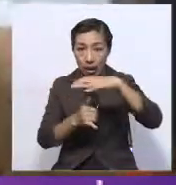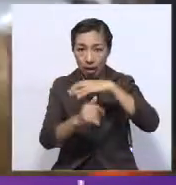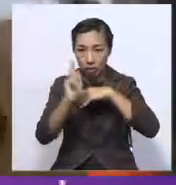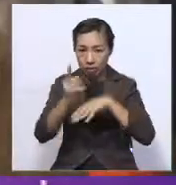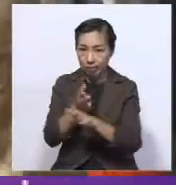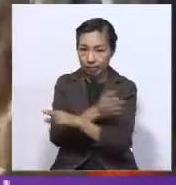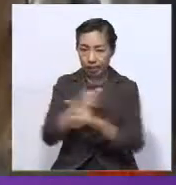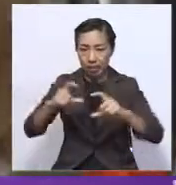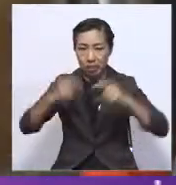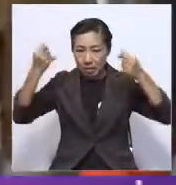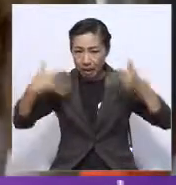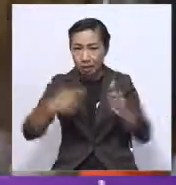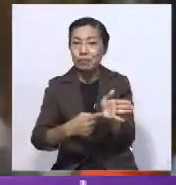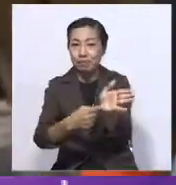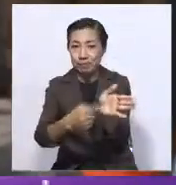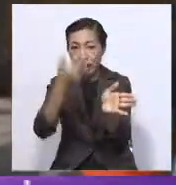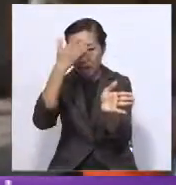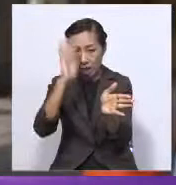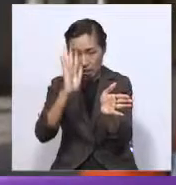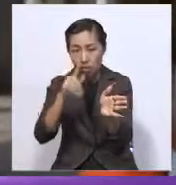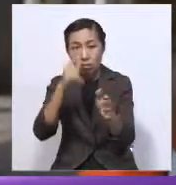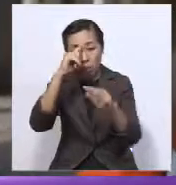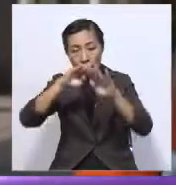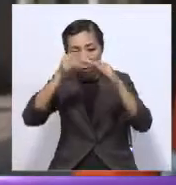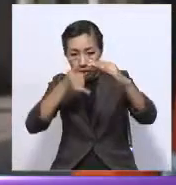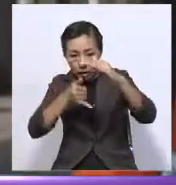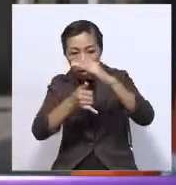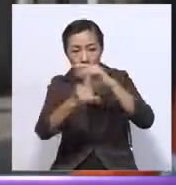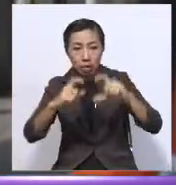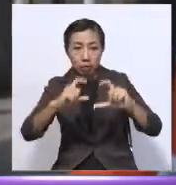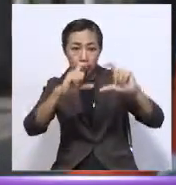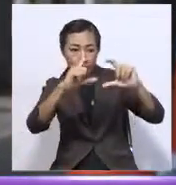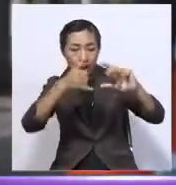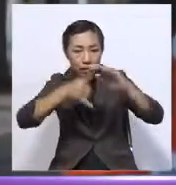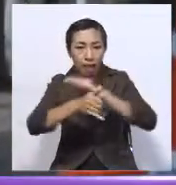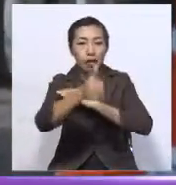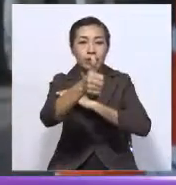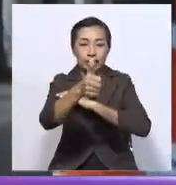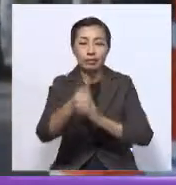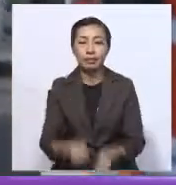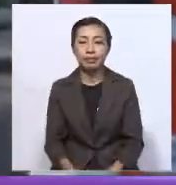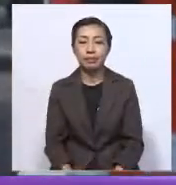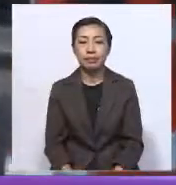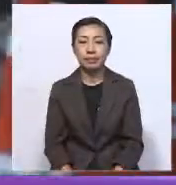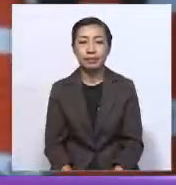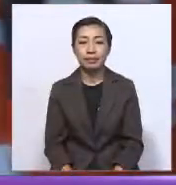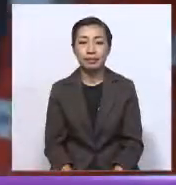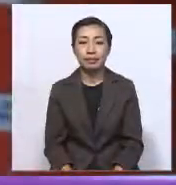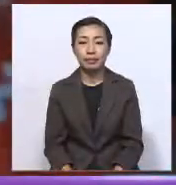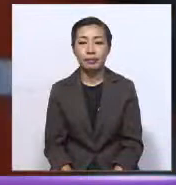ชาชนค่ะเพื่อที่จะผ่านจุดคัดกรองเข้าไปภายในนะคะก่อนที่จะได้สัมผัสบรรยากาศย้อนยุคค่ะ